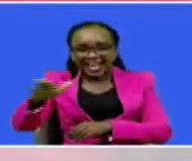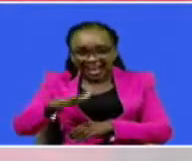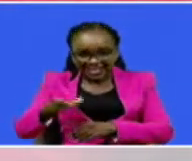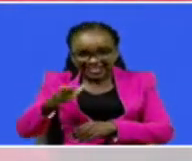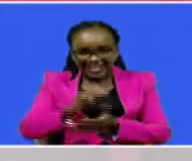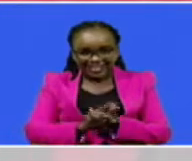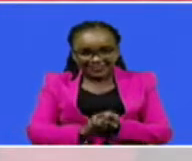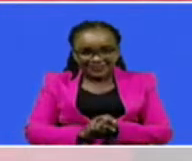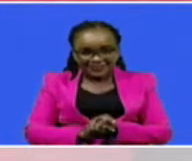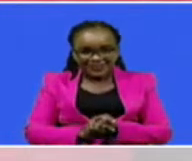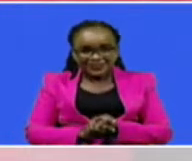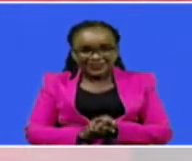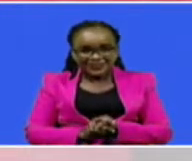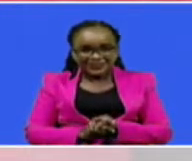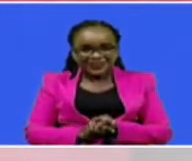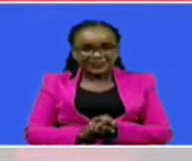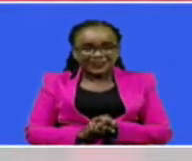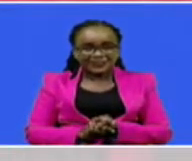gari nyingine.